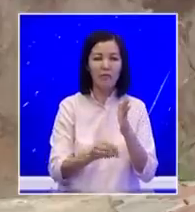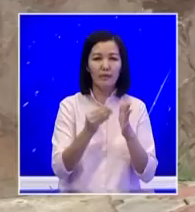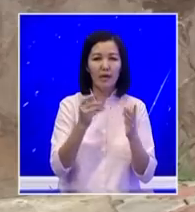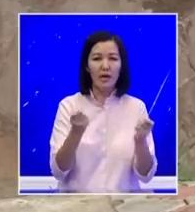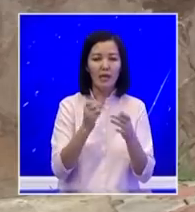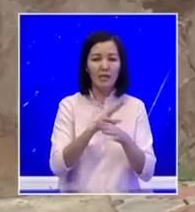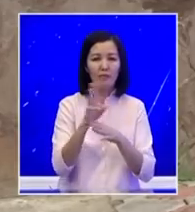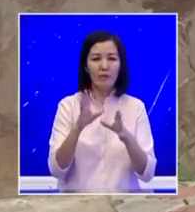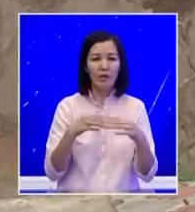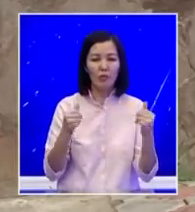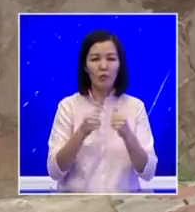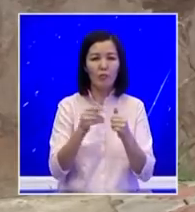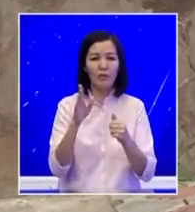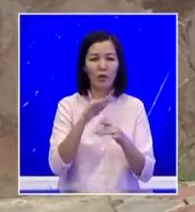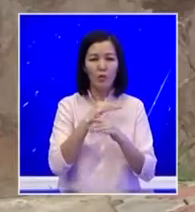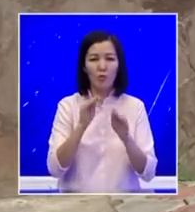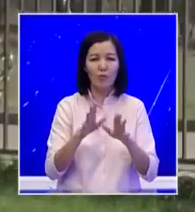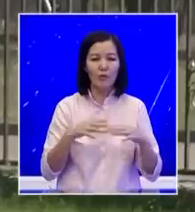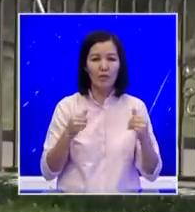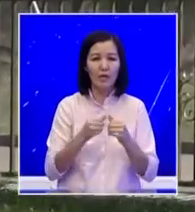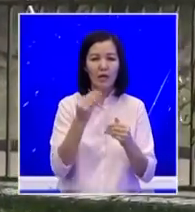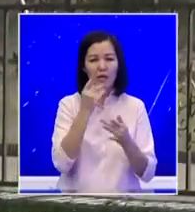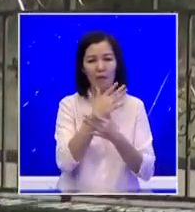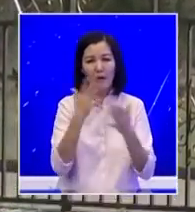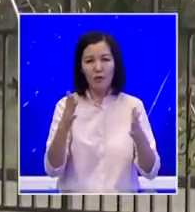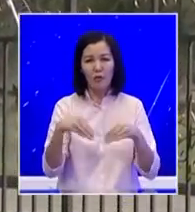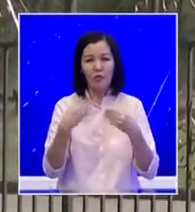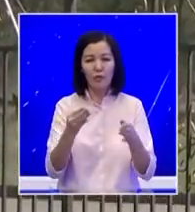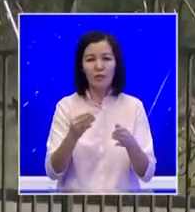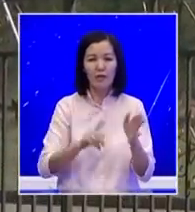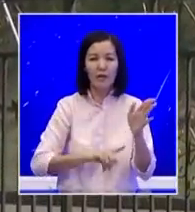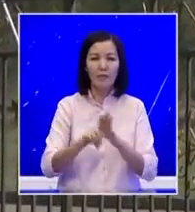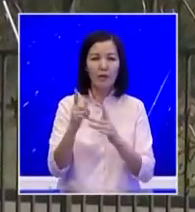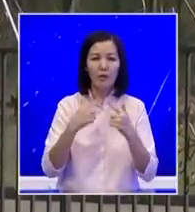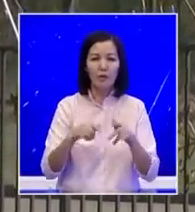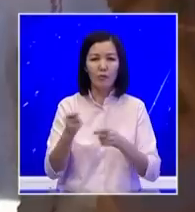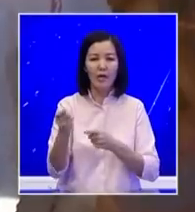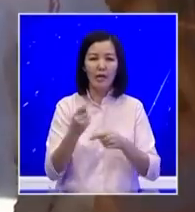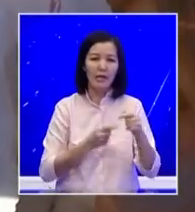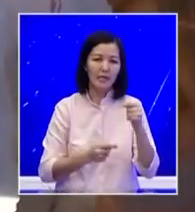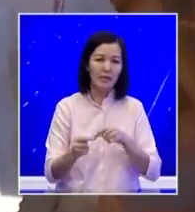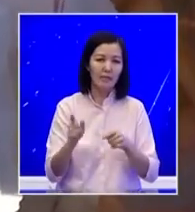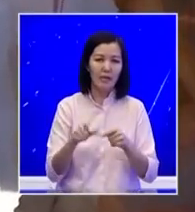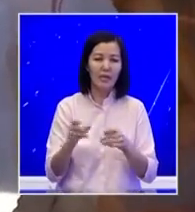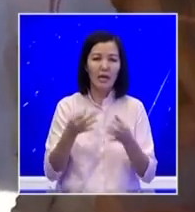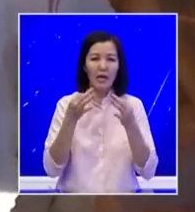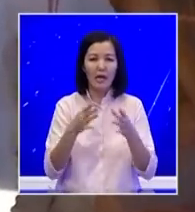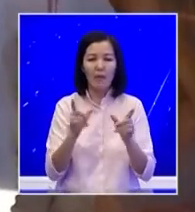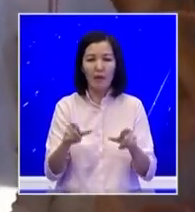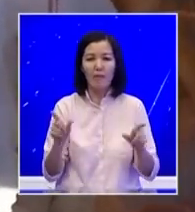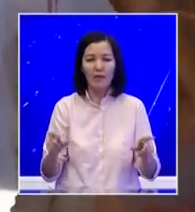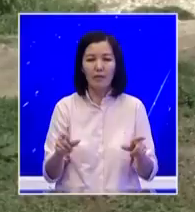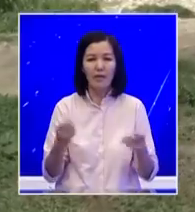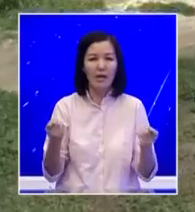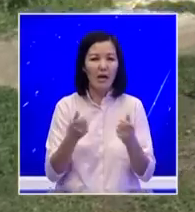қамтылған көпбалалы мұқтаждарға ауызашар дәмін үлестірді. Бастамаға мұрындық болған жергілікті кәсіпкерлер мен қарапайым тұрғындар